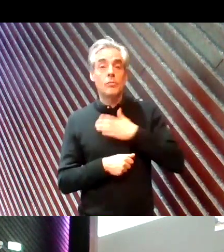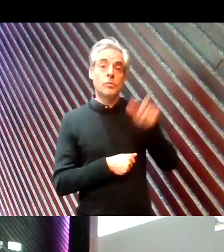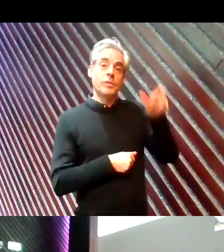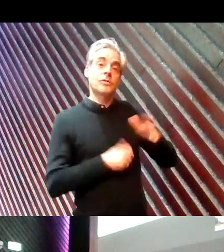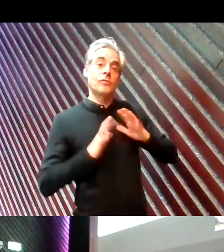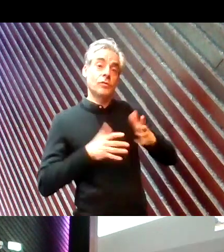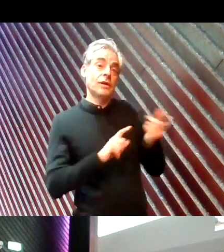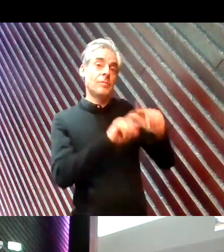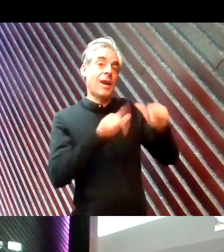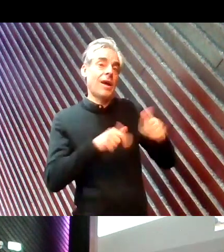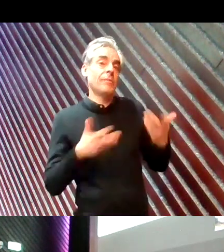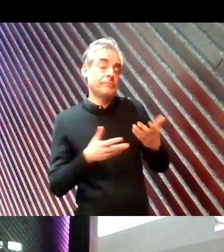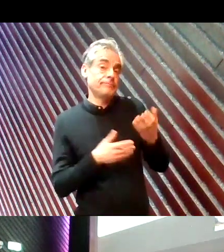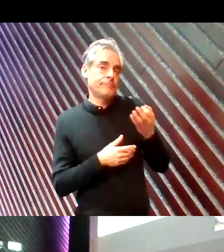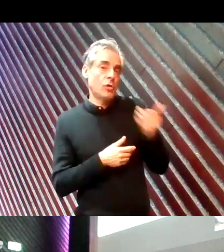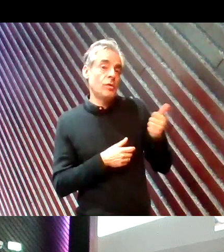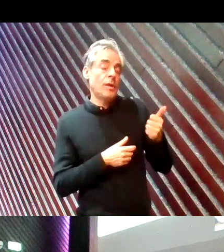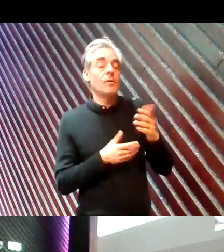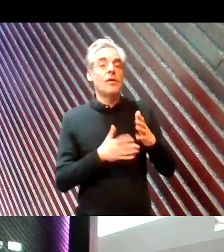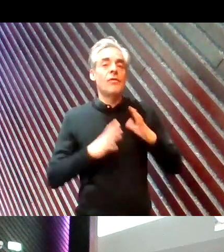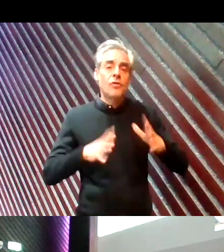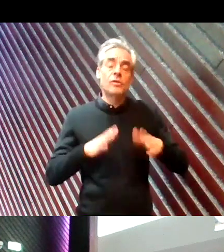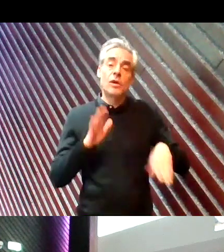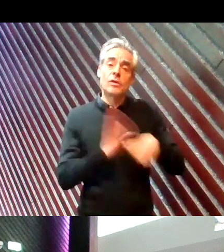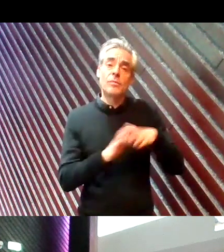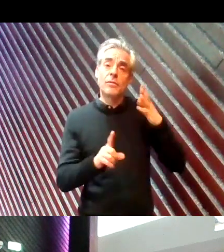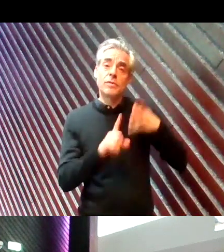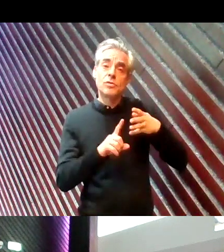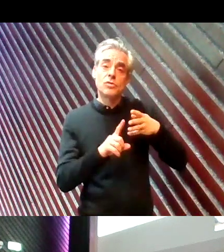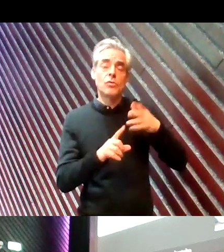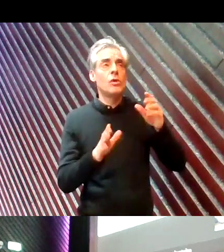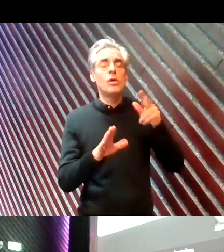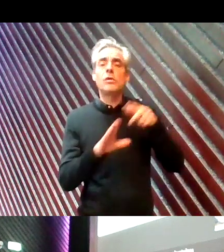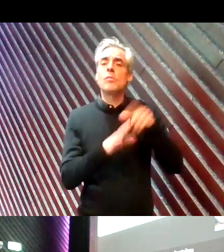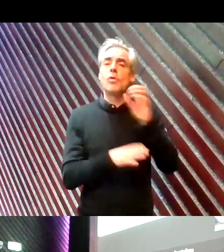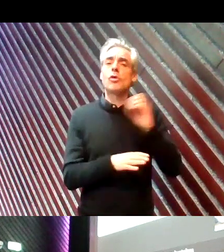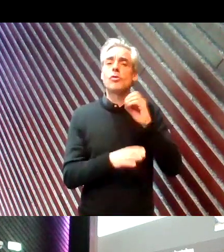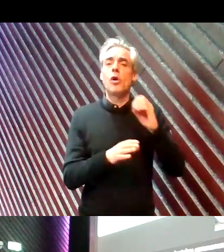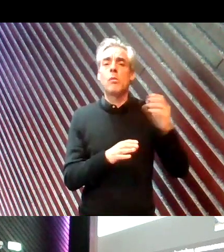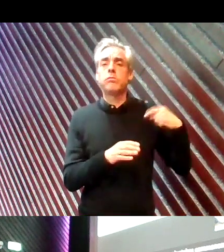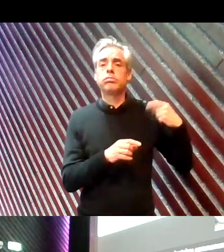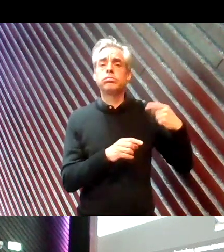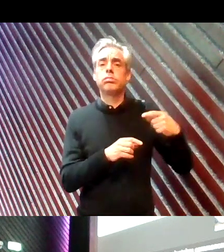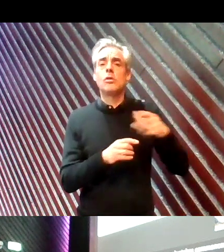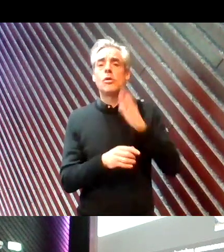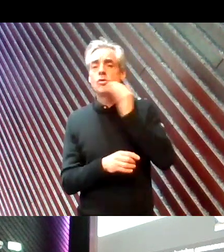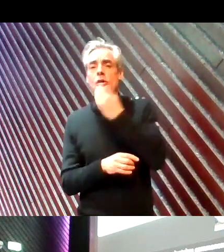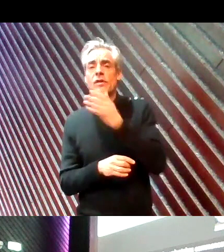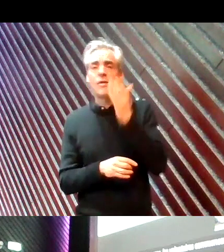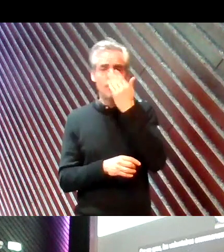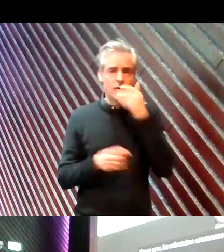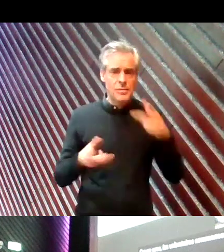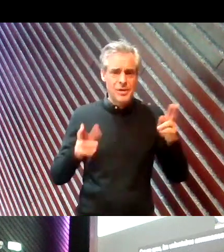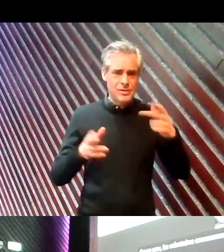qui n pas venu, mais justement, les volontaires, commencent leur mission début octobre. Et globalement, la période de janvier, février, c